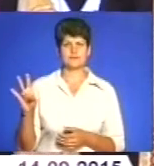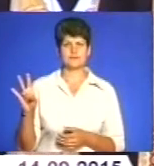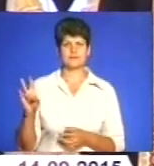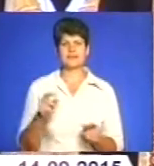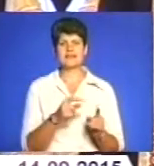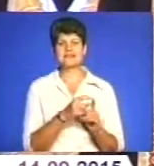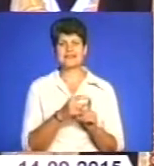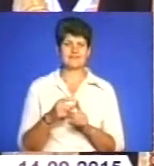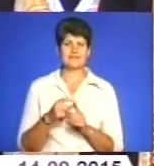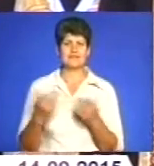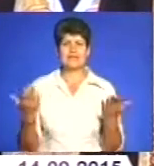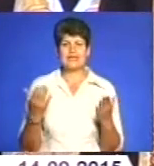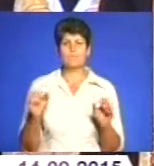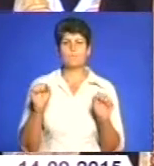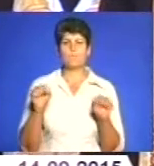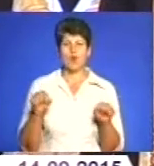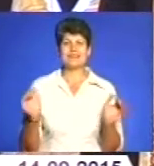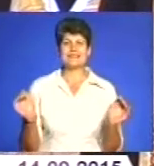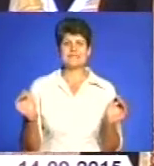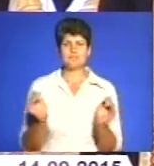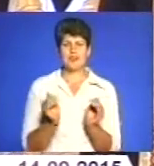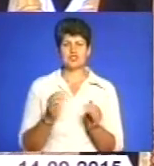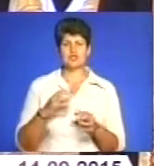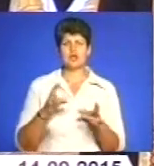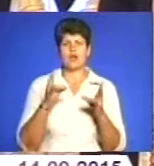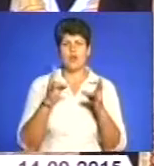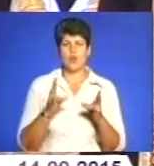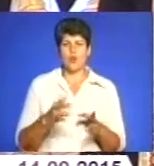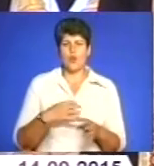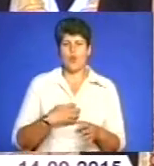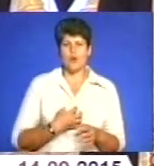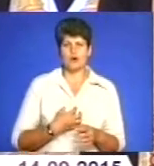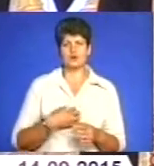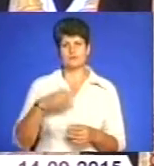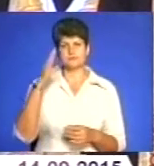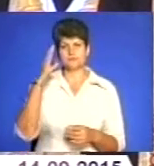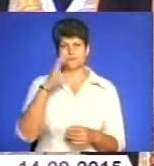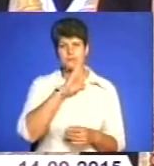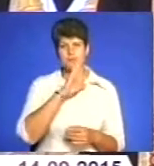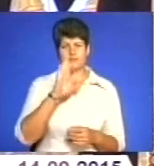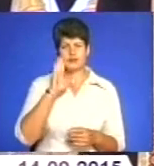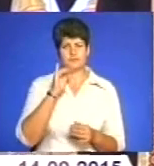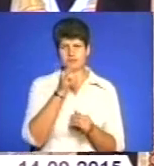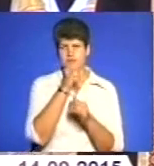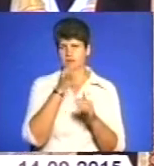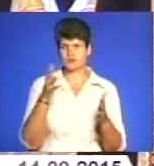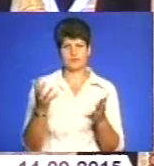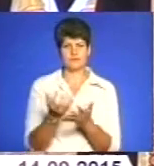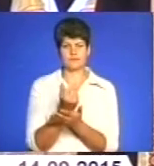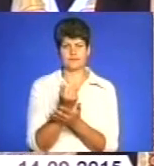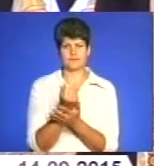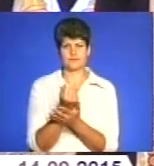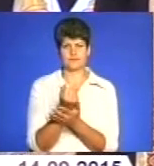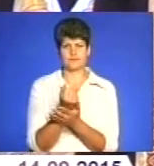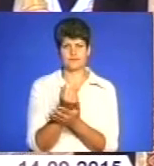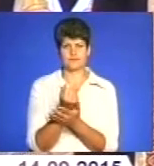які б могли зменшити горе матері, які б могли розрадити, неможливо знайти.